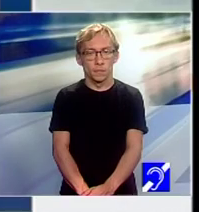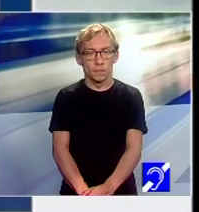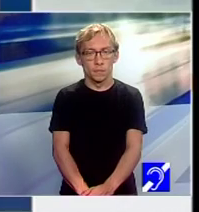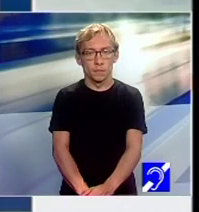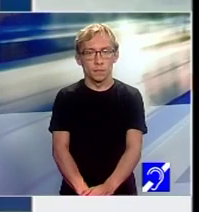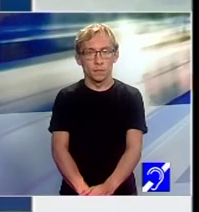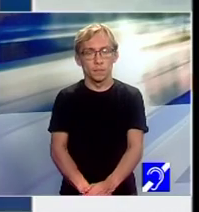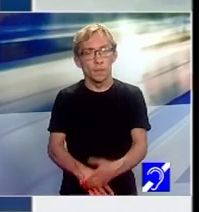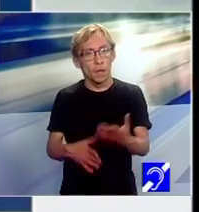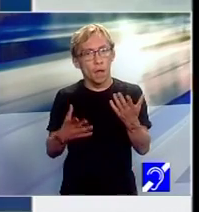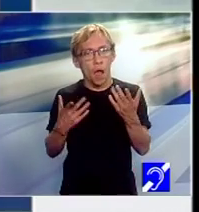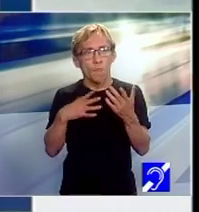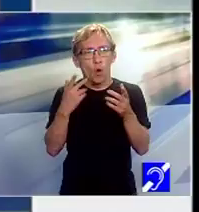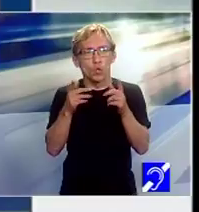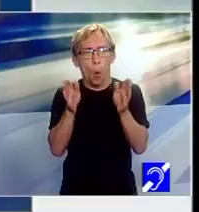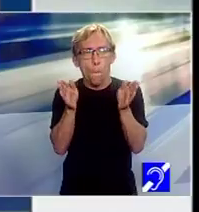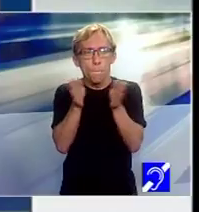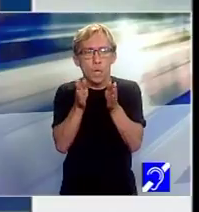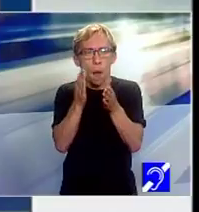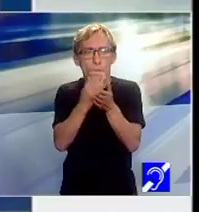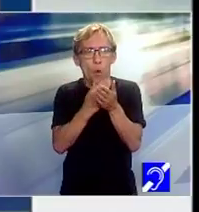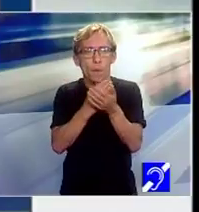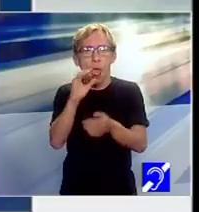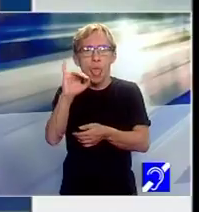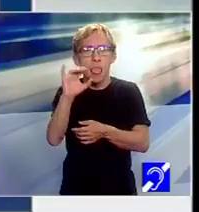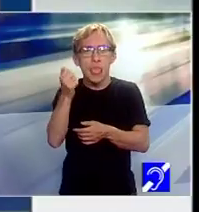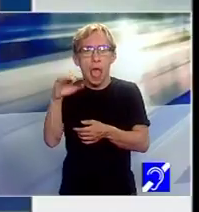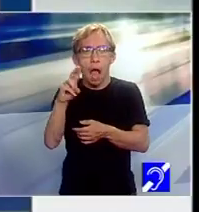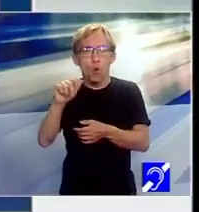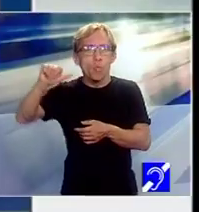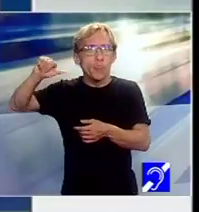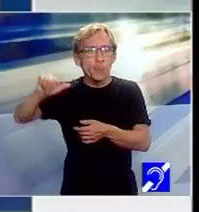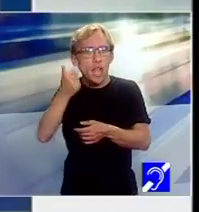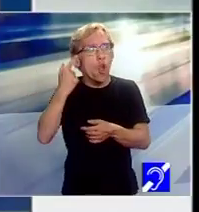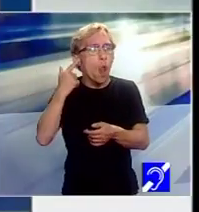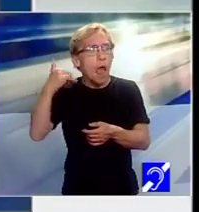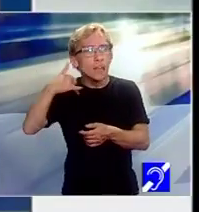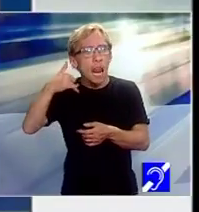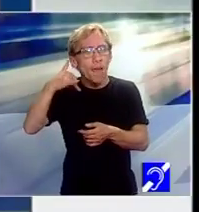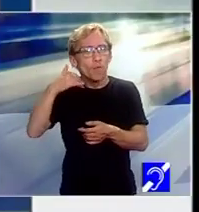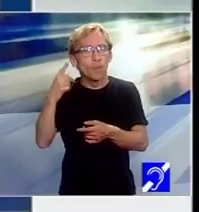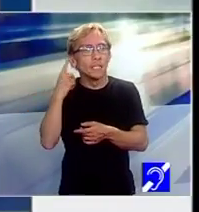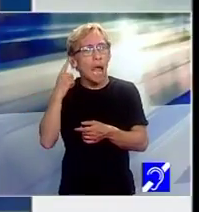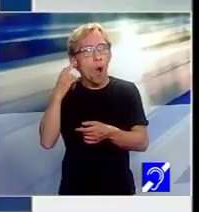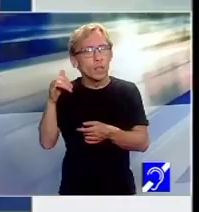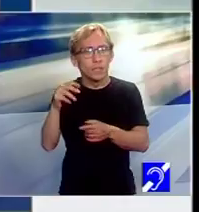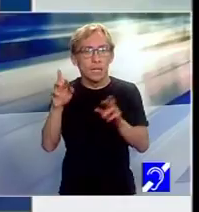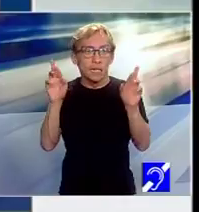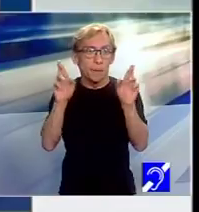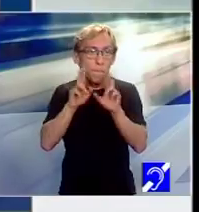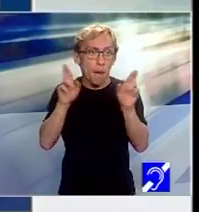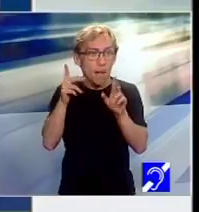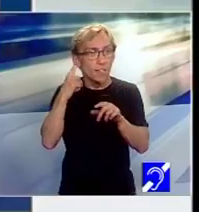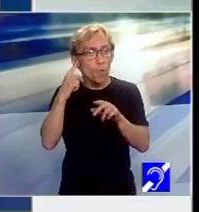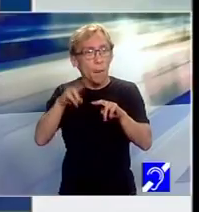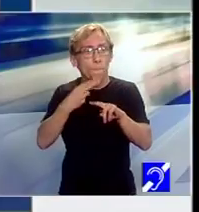Am avut o mică problemă cu legătura telefonică. Virgil Ianțu e alături din noi, de noi din nou. Te auzim, Virgil? Sper că de data asta ne auzim